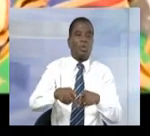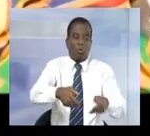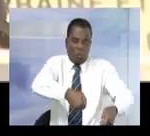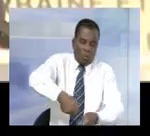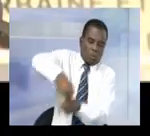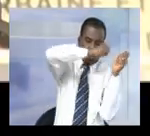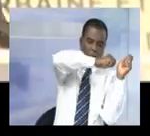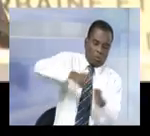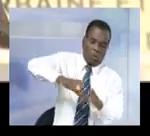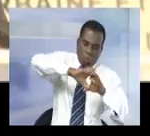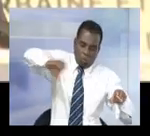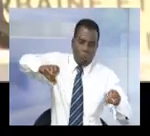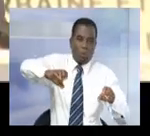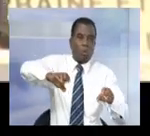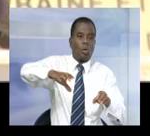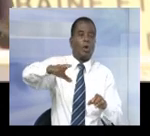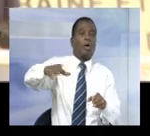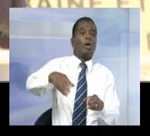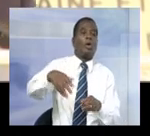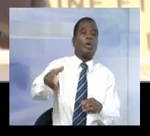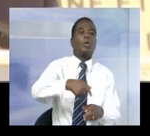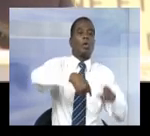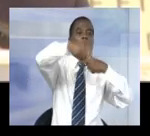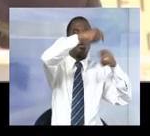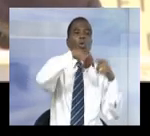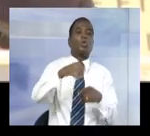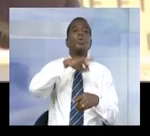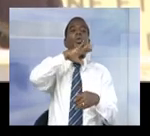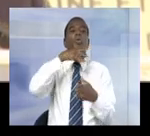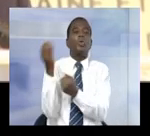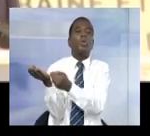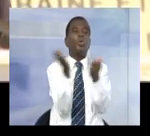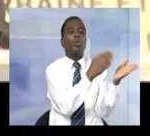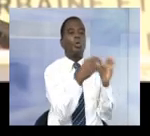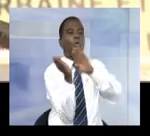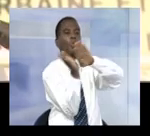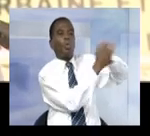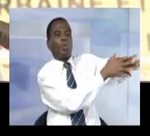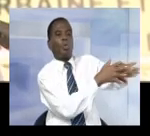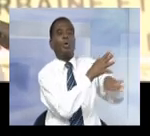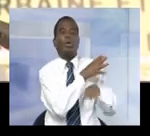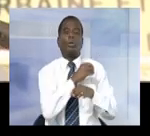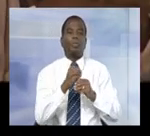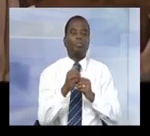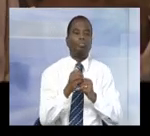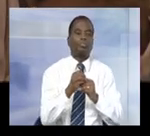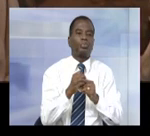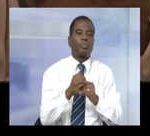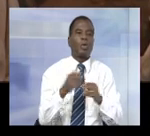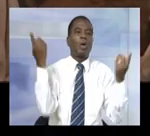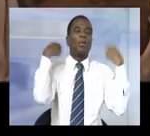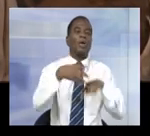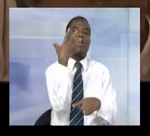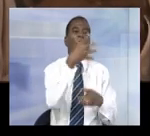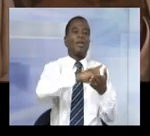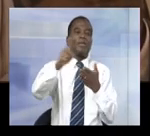caniveaux, à l'enlèvement et au transport des ordures ménagères et à leur mise en décharge. Pendant les